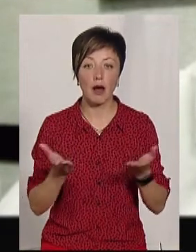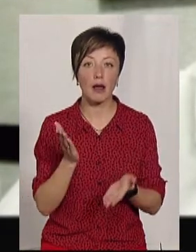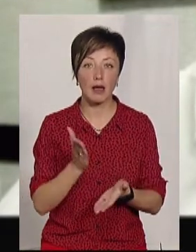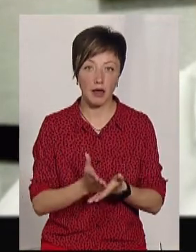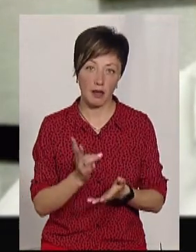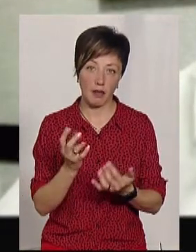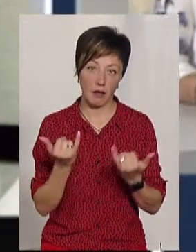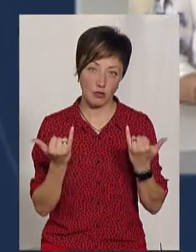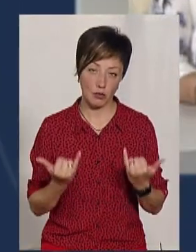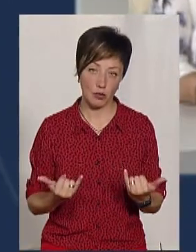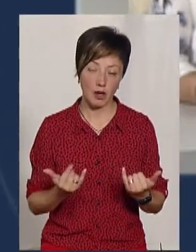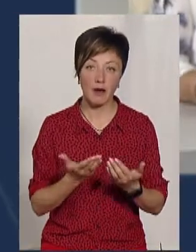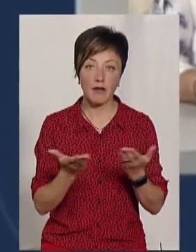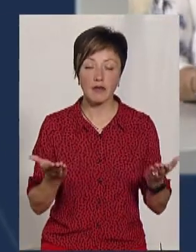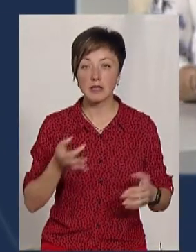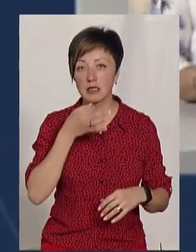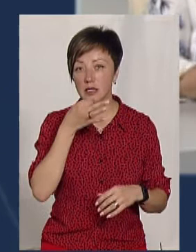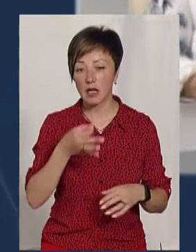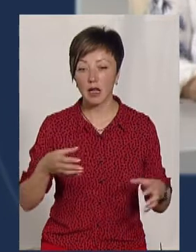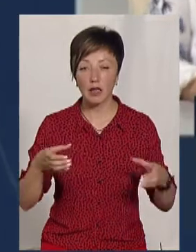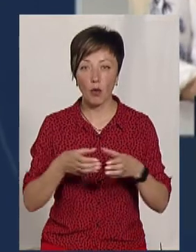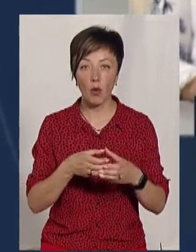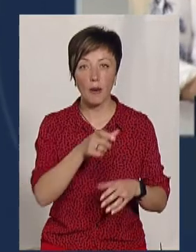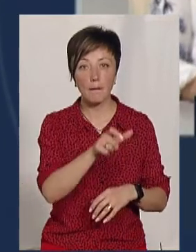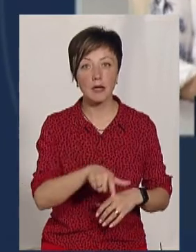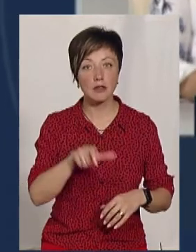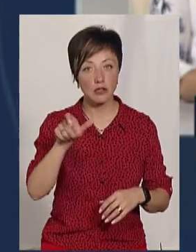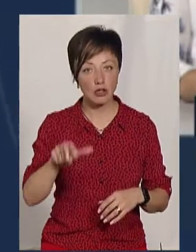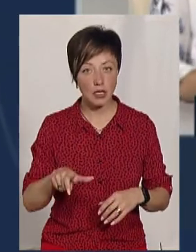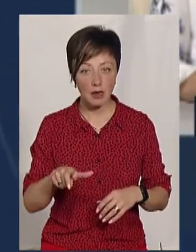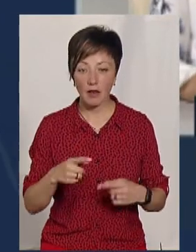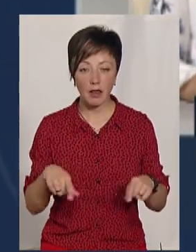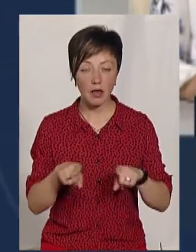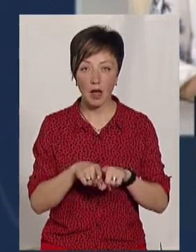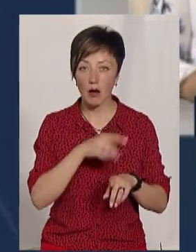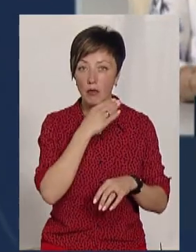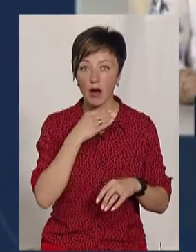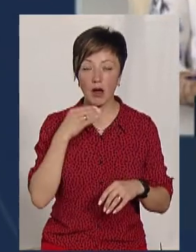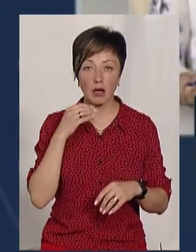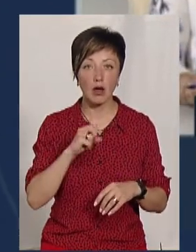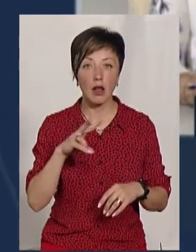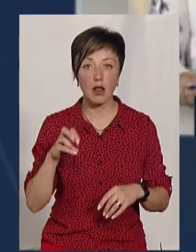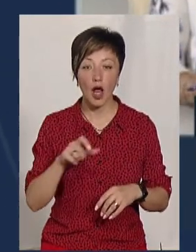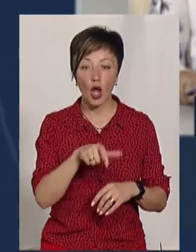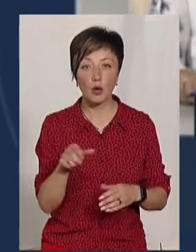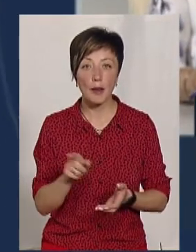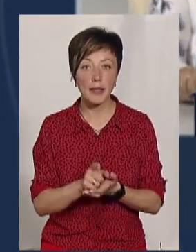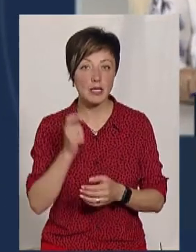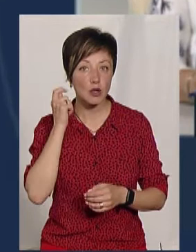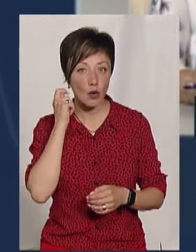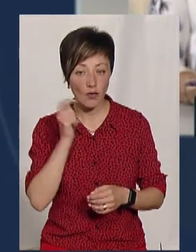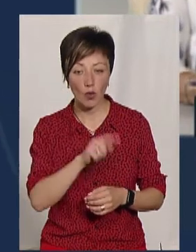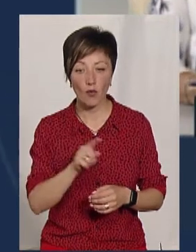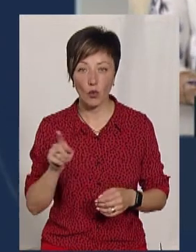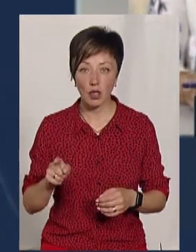сьогодні. Ви сказали, що певна категорія пасажирів, їх не так багато, але люди пенсійного віку,